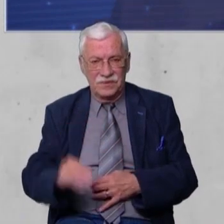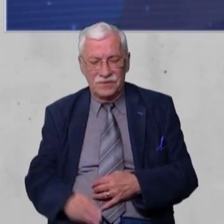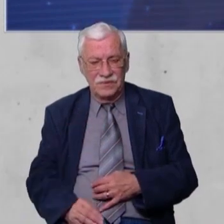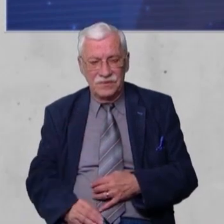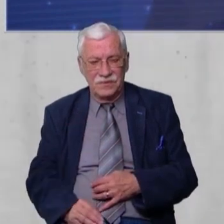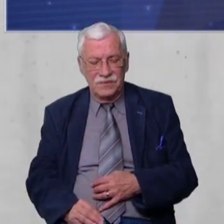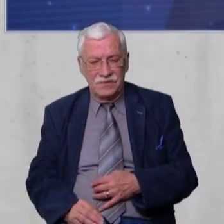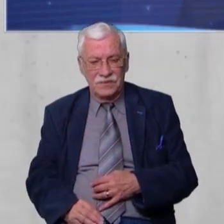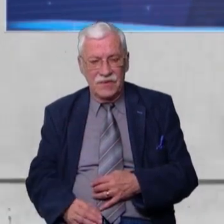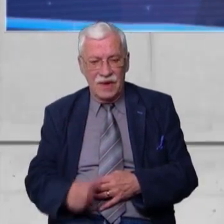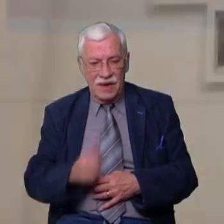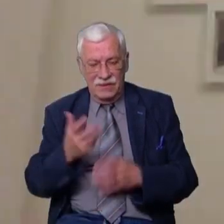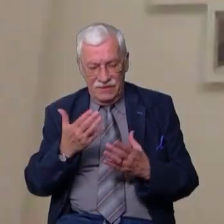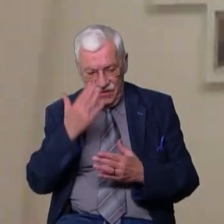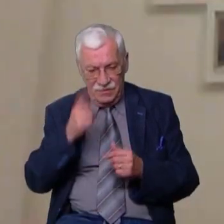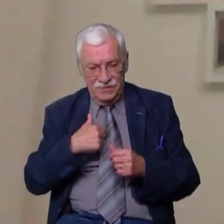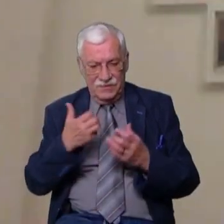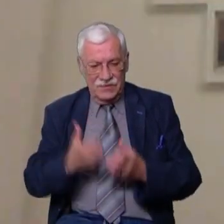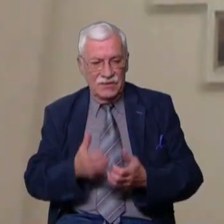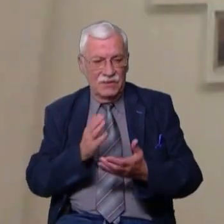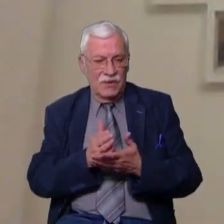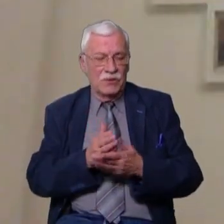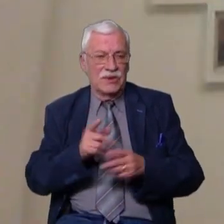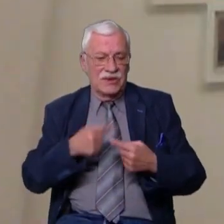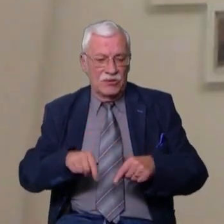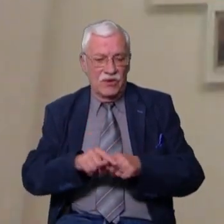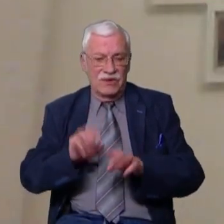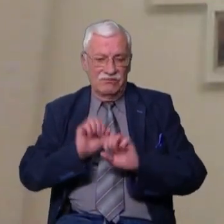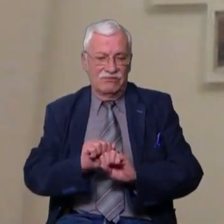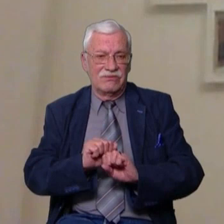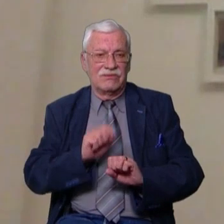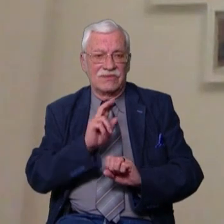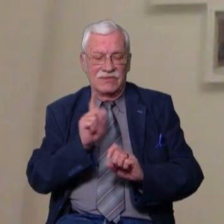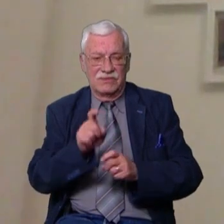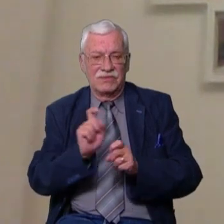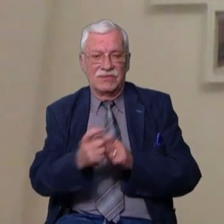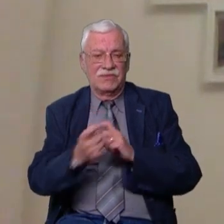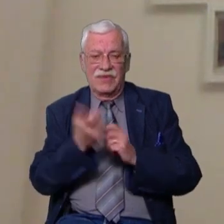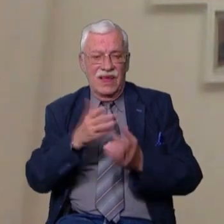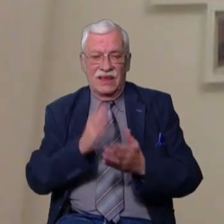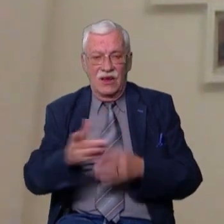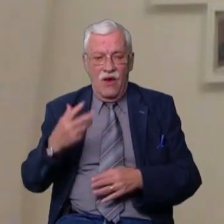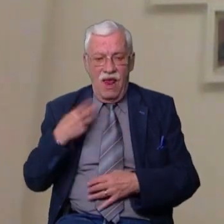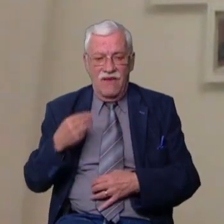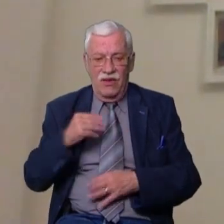Chciałem, żeby pomóc zespołowi i zatrzymywać każdego zawodnika drużyny przeciwnej, nie tylko Roberta